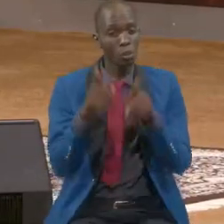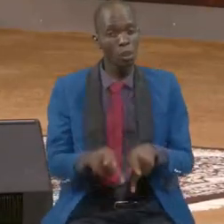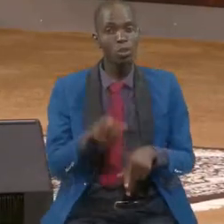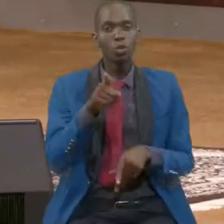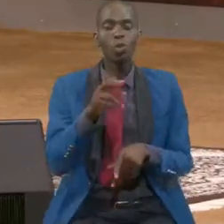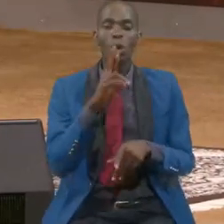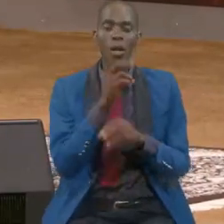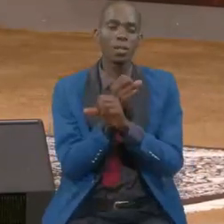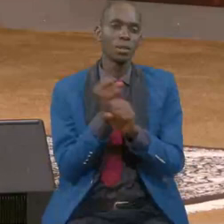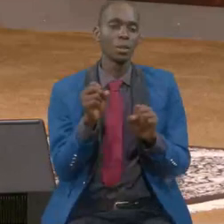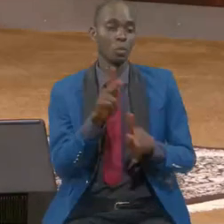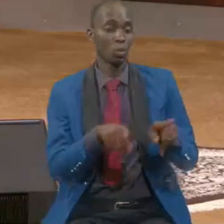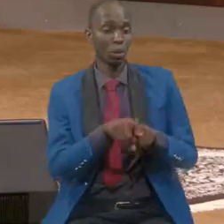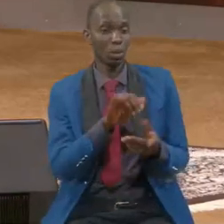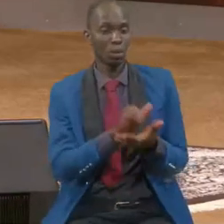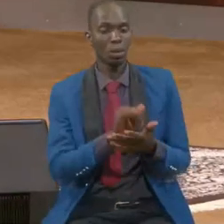sauvés, ce sont les frères.